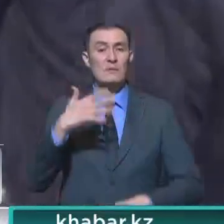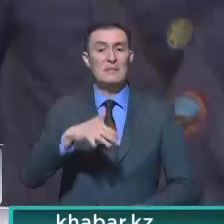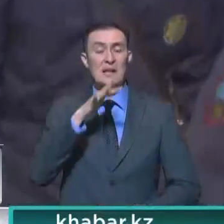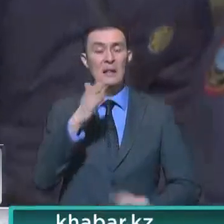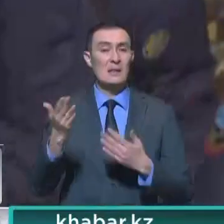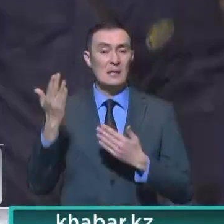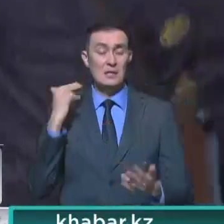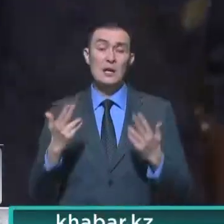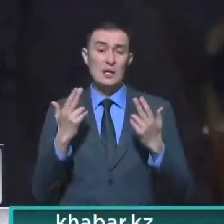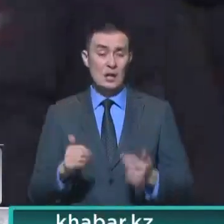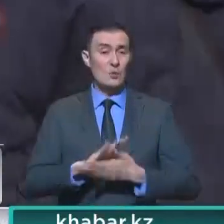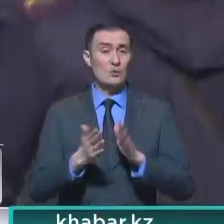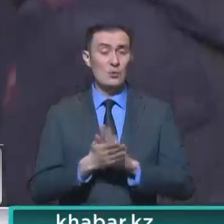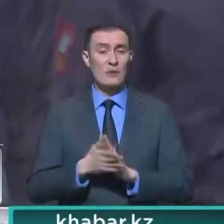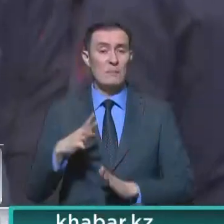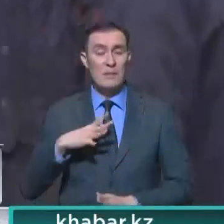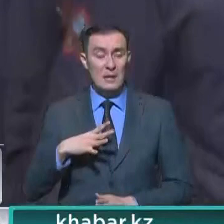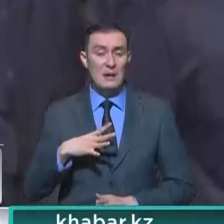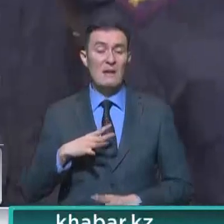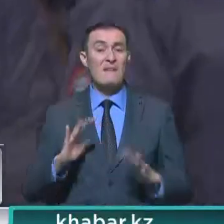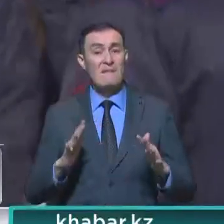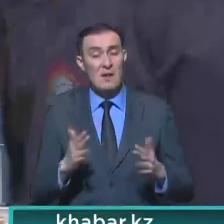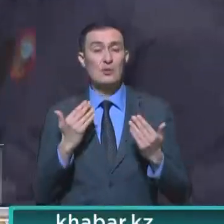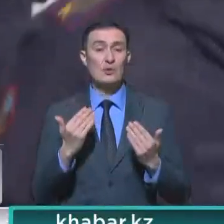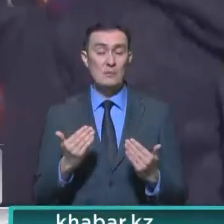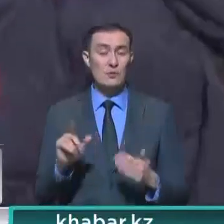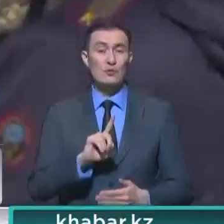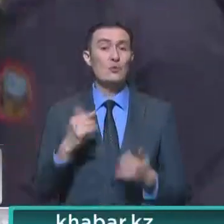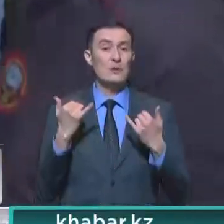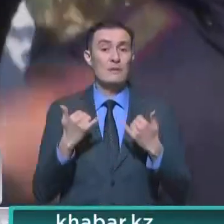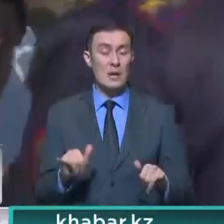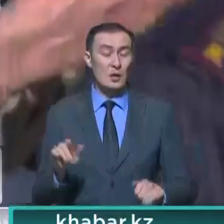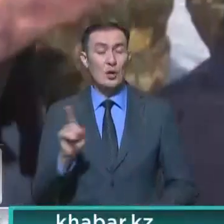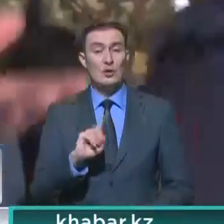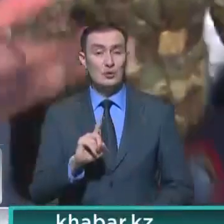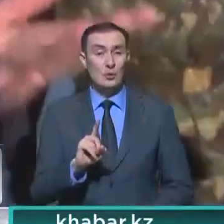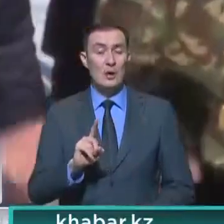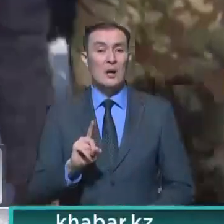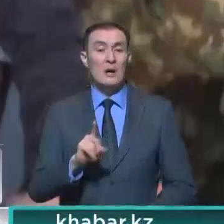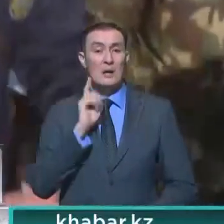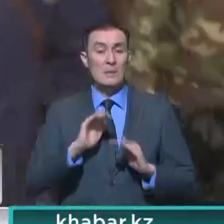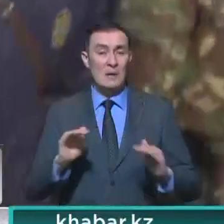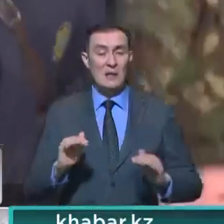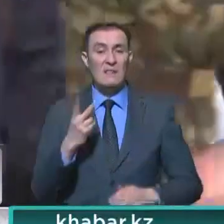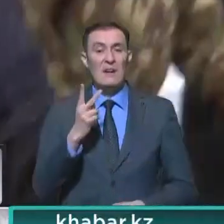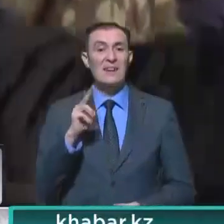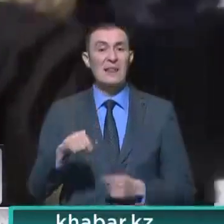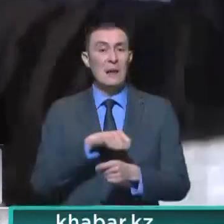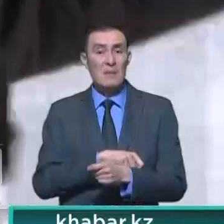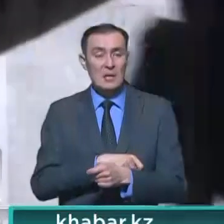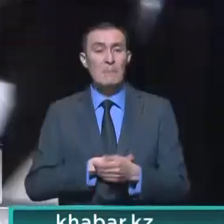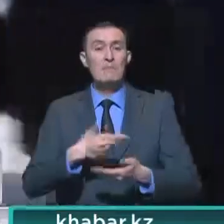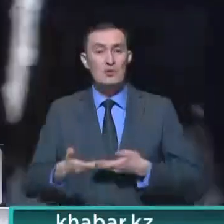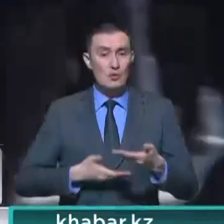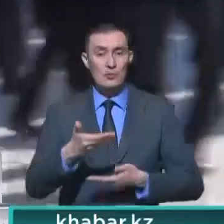лет назад. Конечно, условия там не самые лучшие. Но что удивило, так это то, что курсанты 2 километра идут